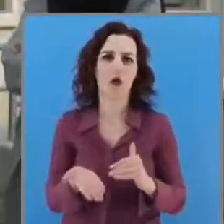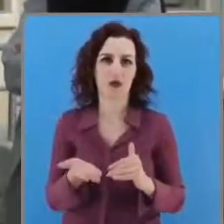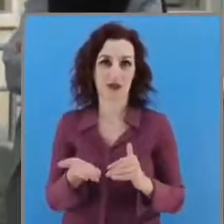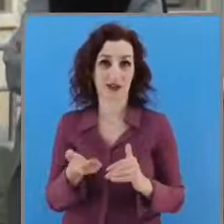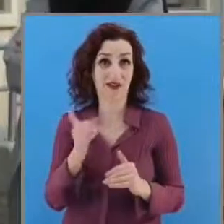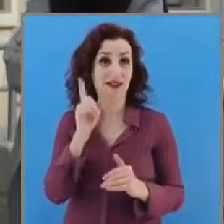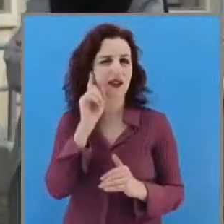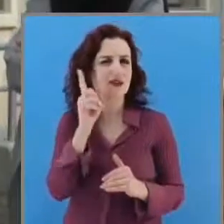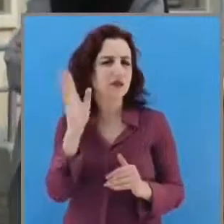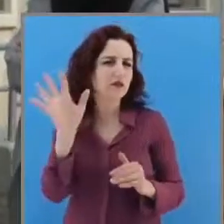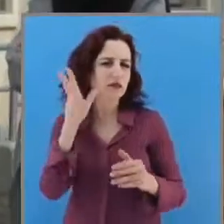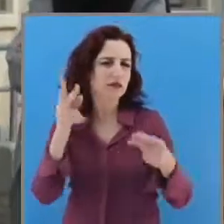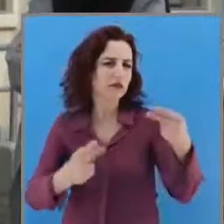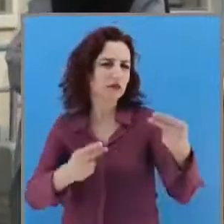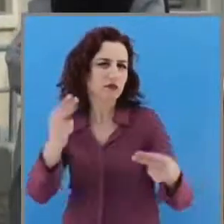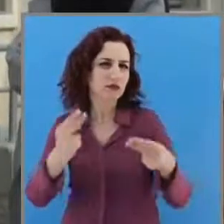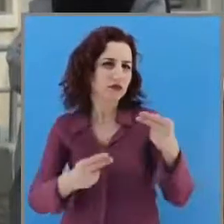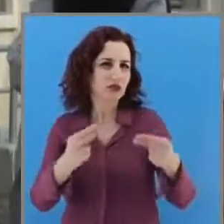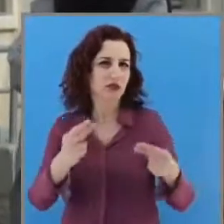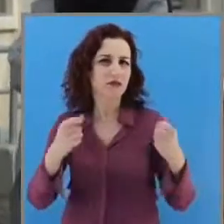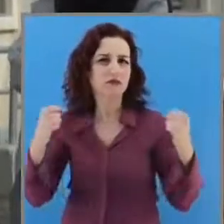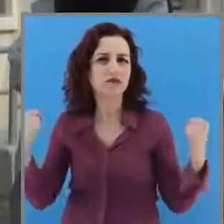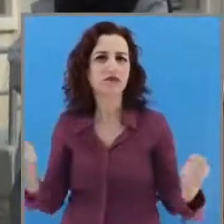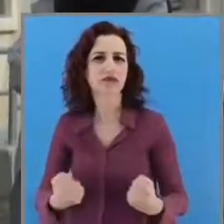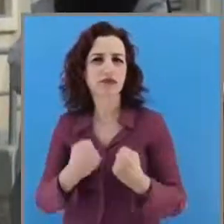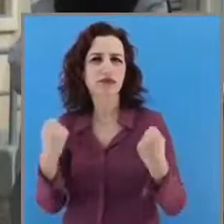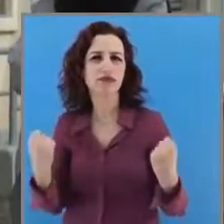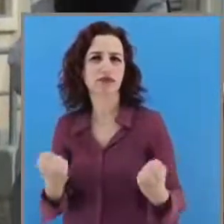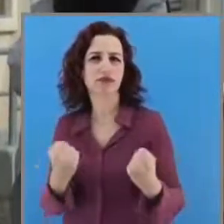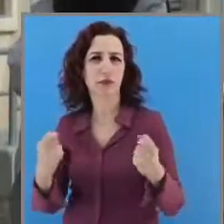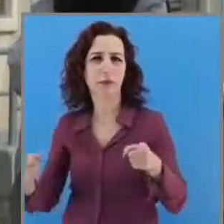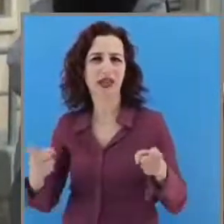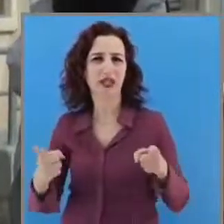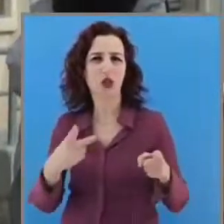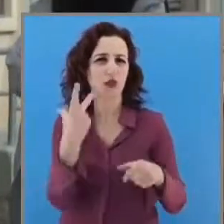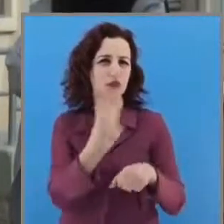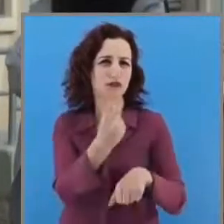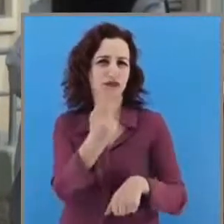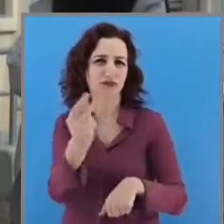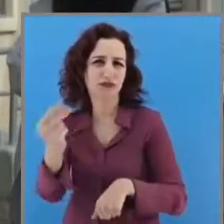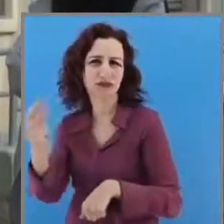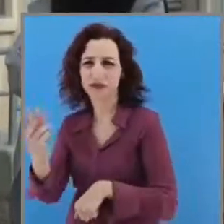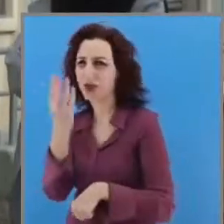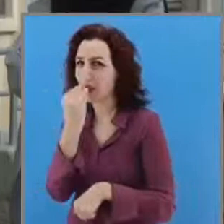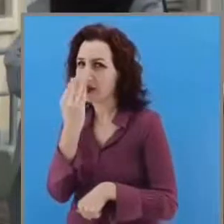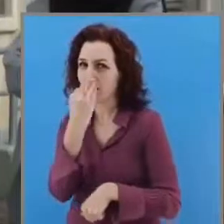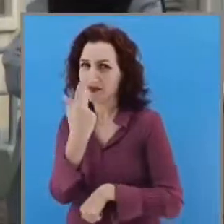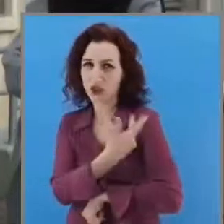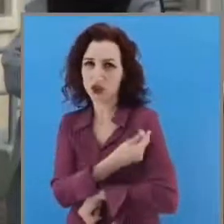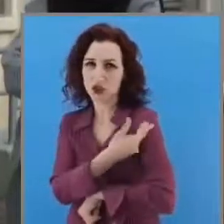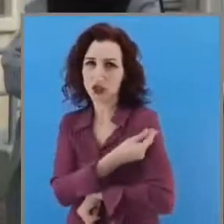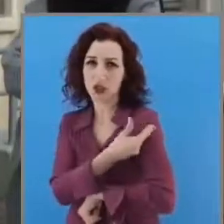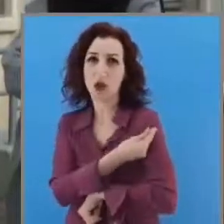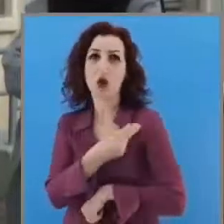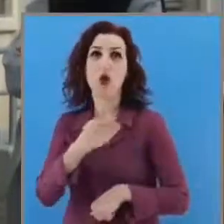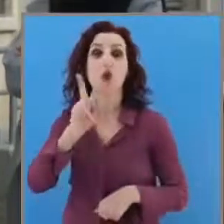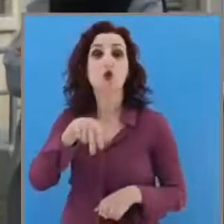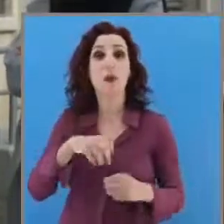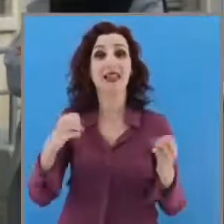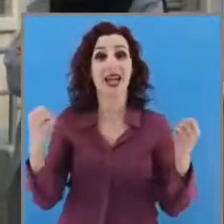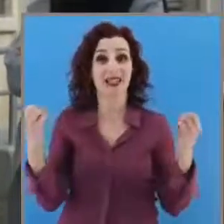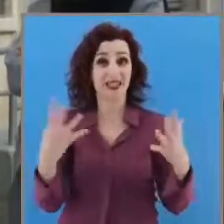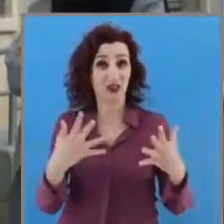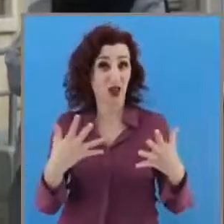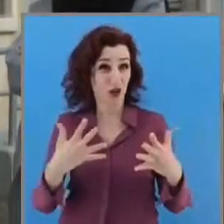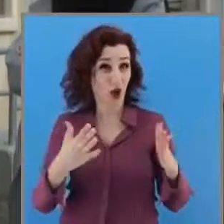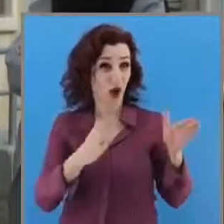tutta la campagna vaccinale del vaccino antinfluenzale del 2019, in tutti i mesi